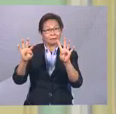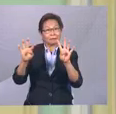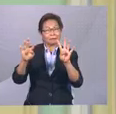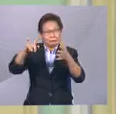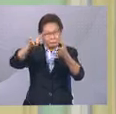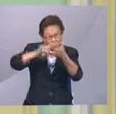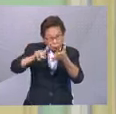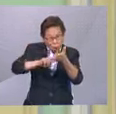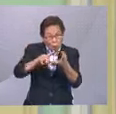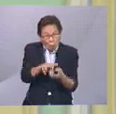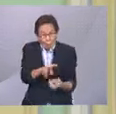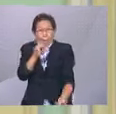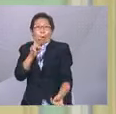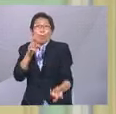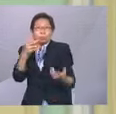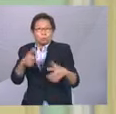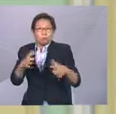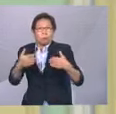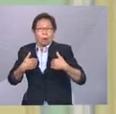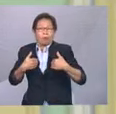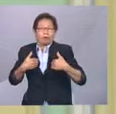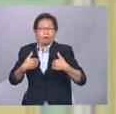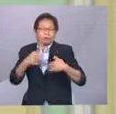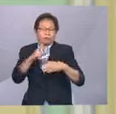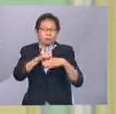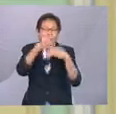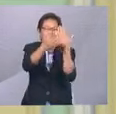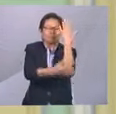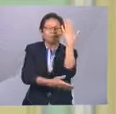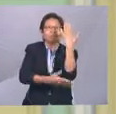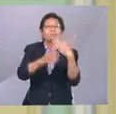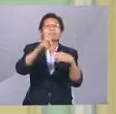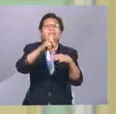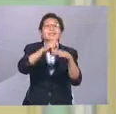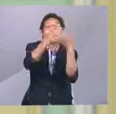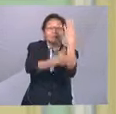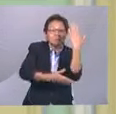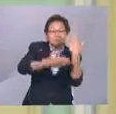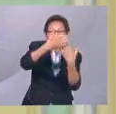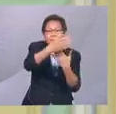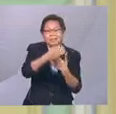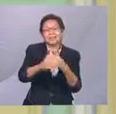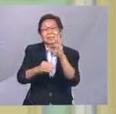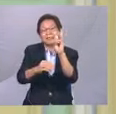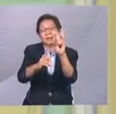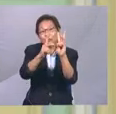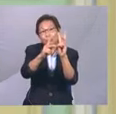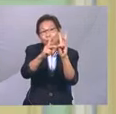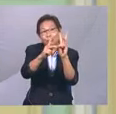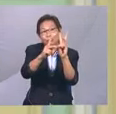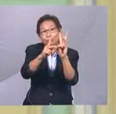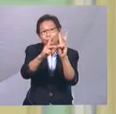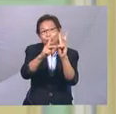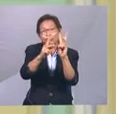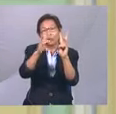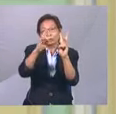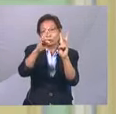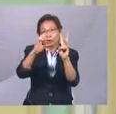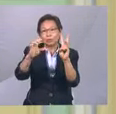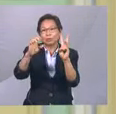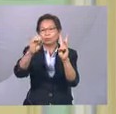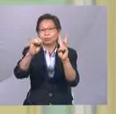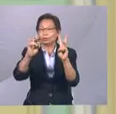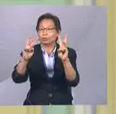pemeriksaan mengejutkan lah diadakan di seluruh negara dari sebanyak 6077 ratus